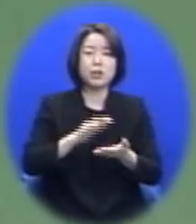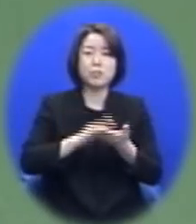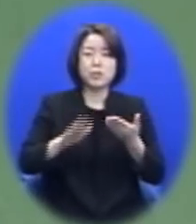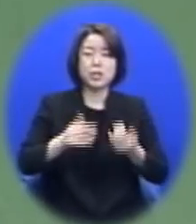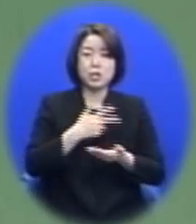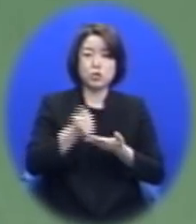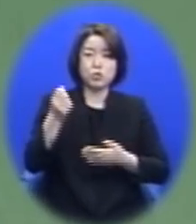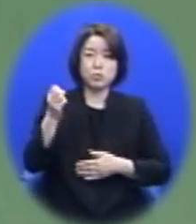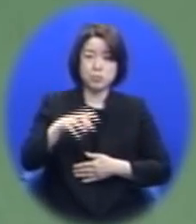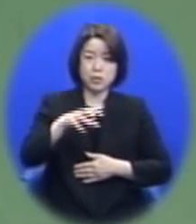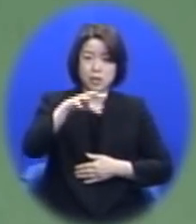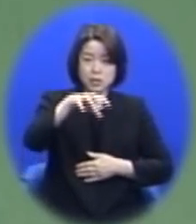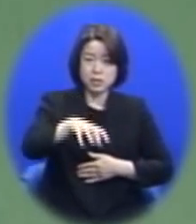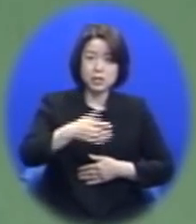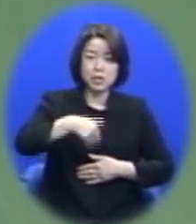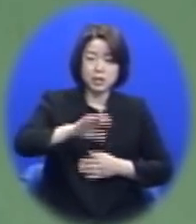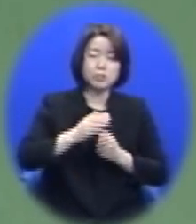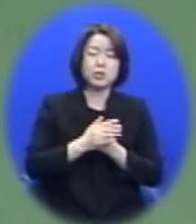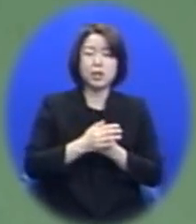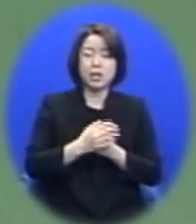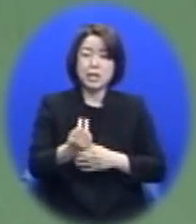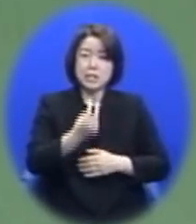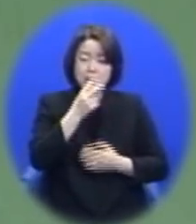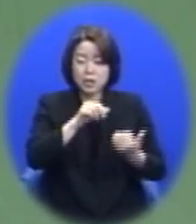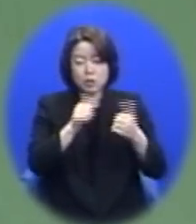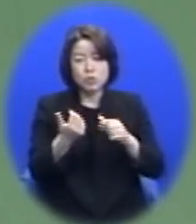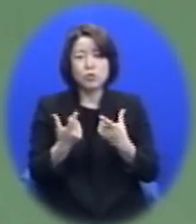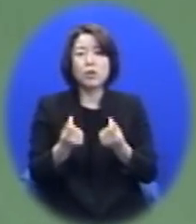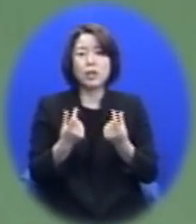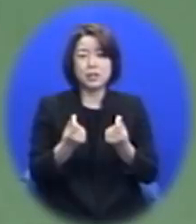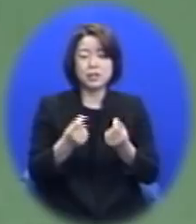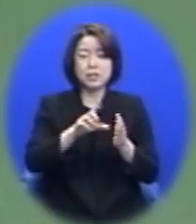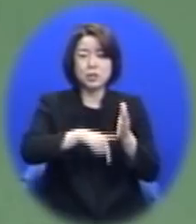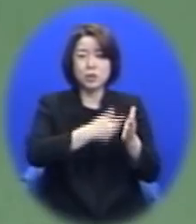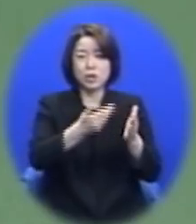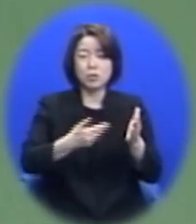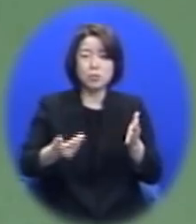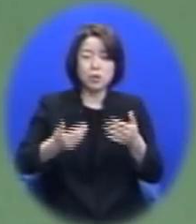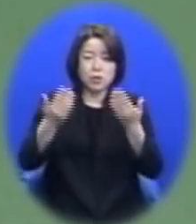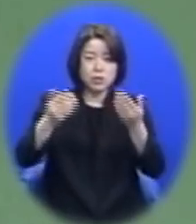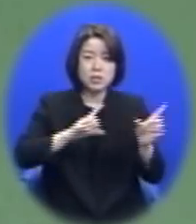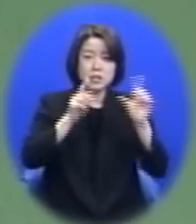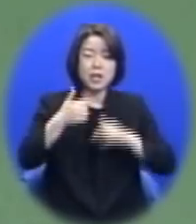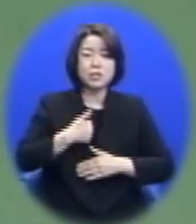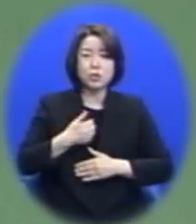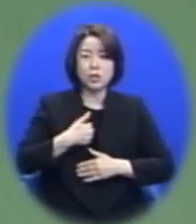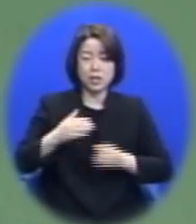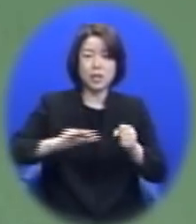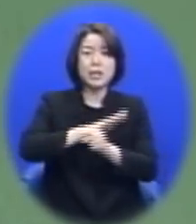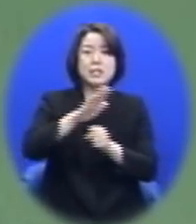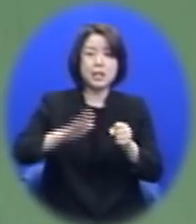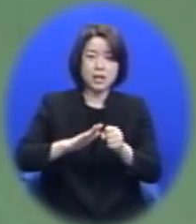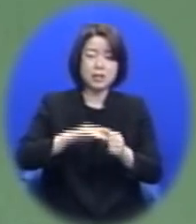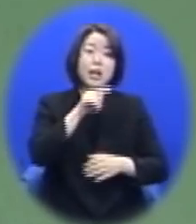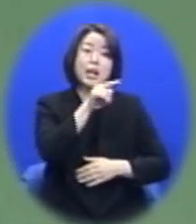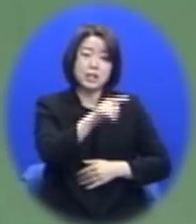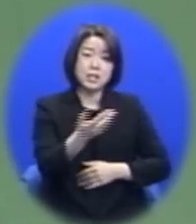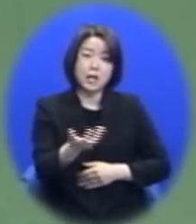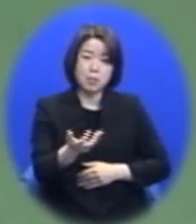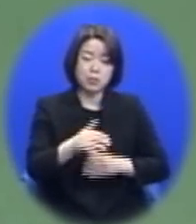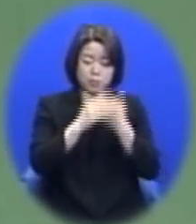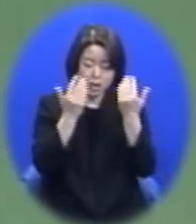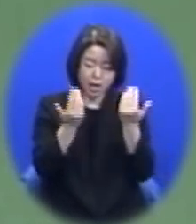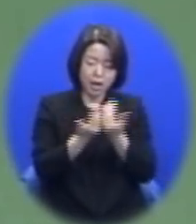다시금 나아갑니다. 살아도 죽은 것 같은 세월을 보낸 저에게 사랑한다, 너의 아픔을 다 알고